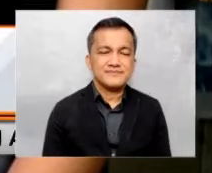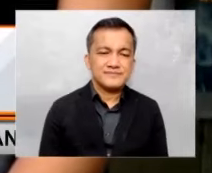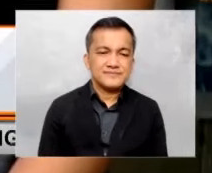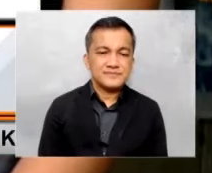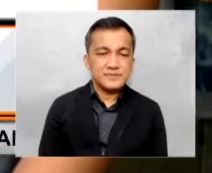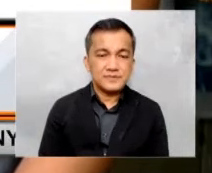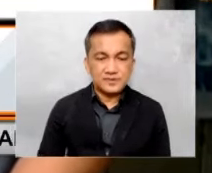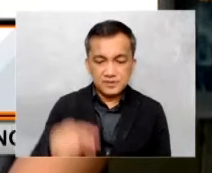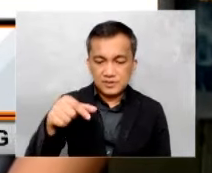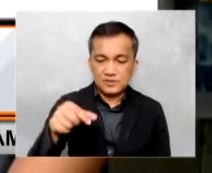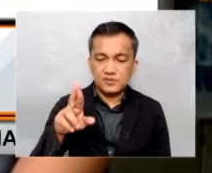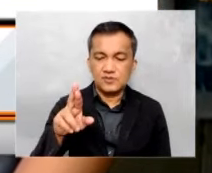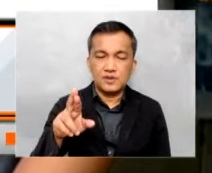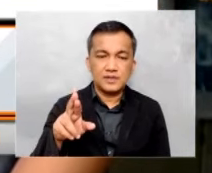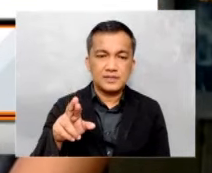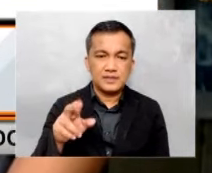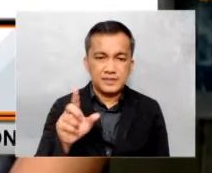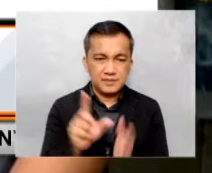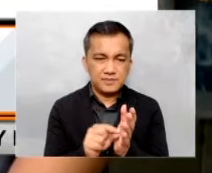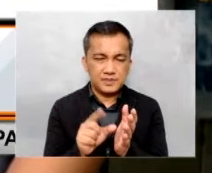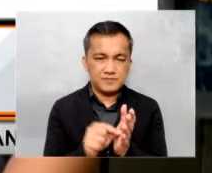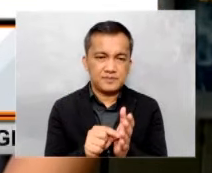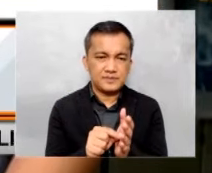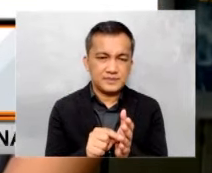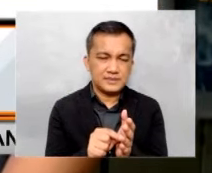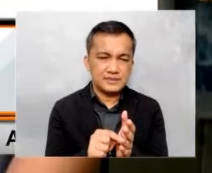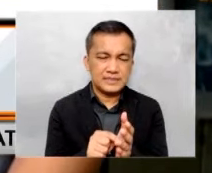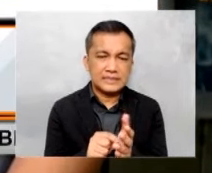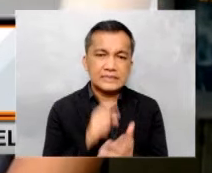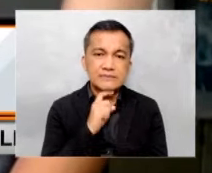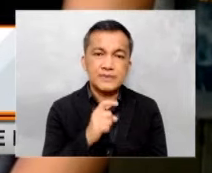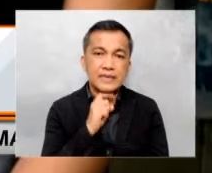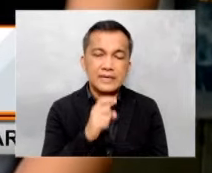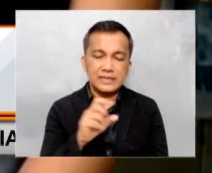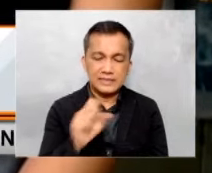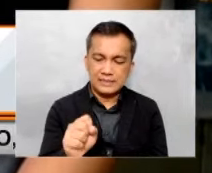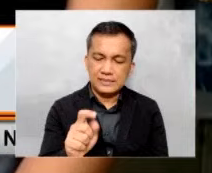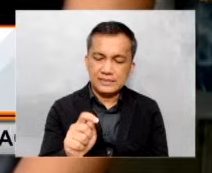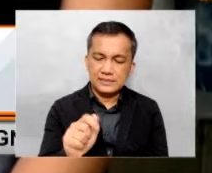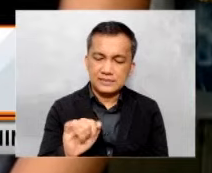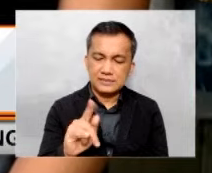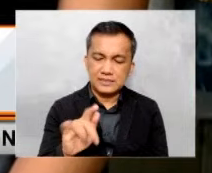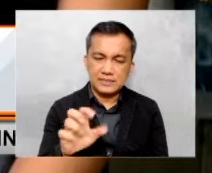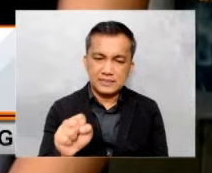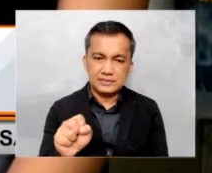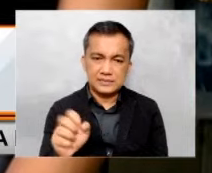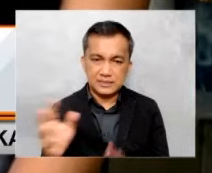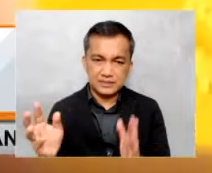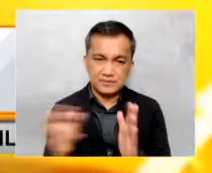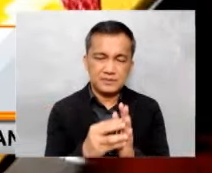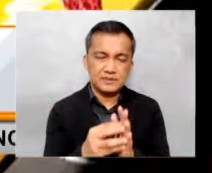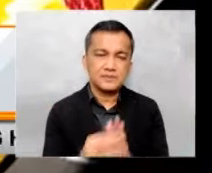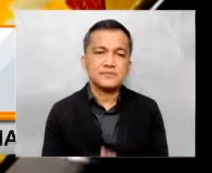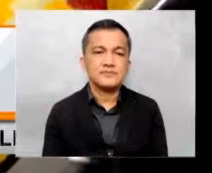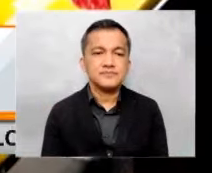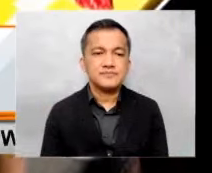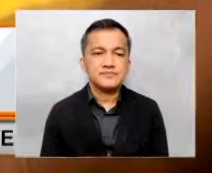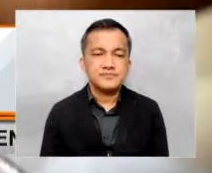naman, piniprint namin yun siya sa stainless. And then yung stainless, yun yung dinidikit namin sa lapida.